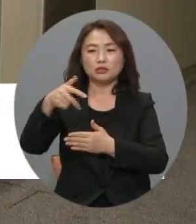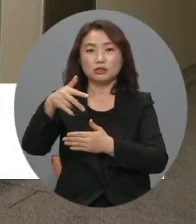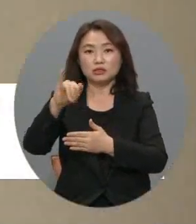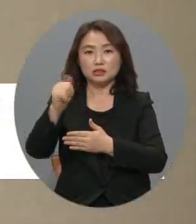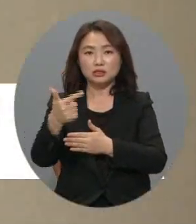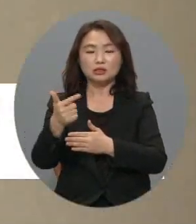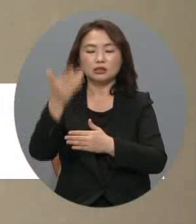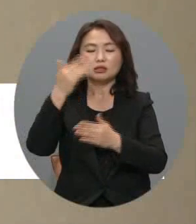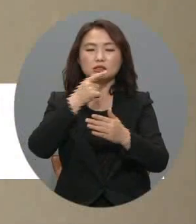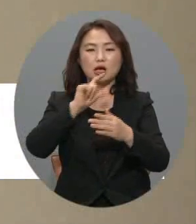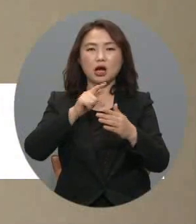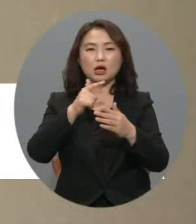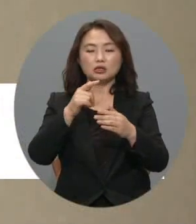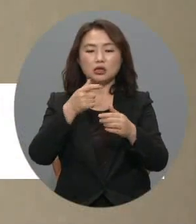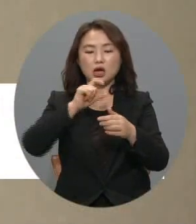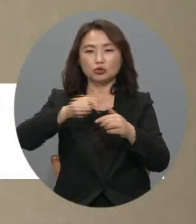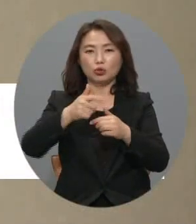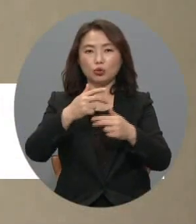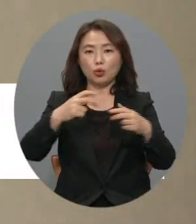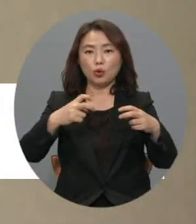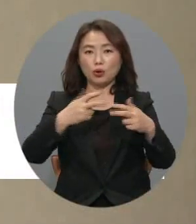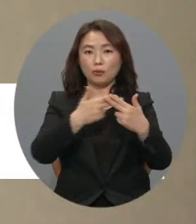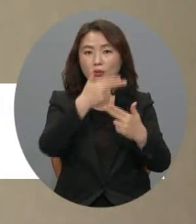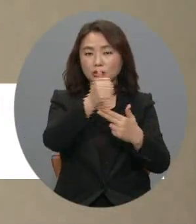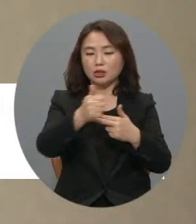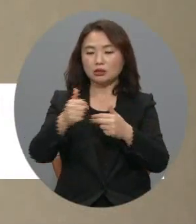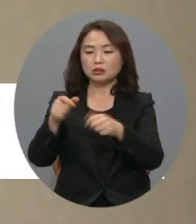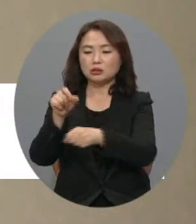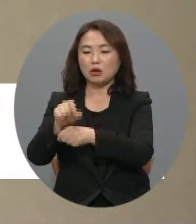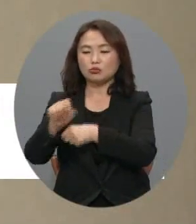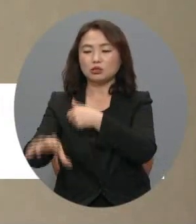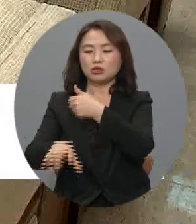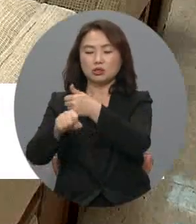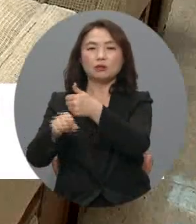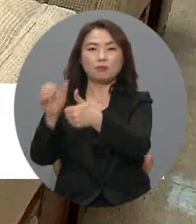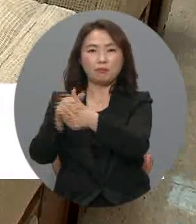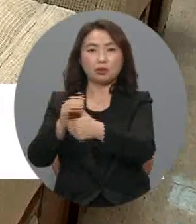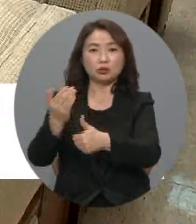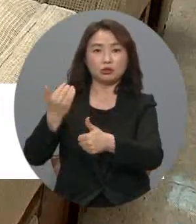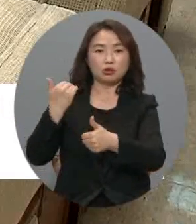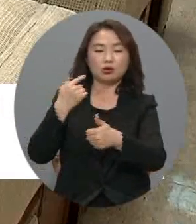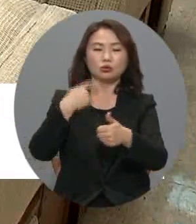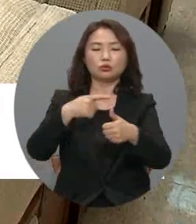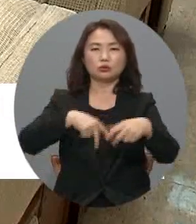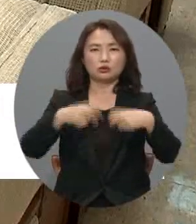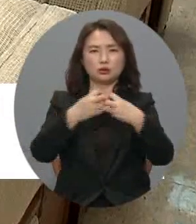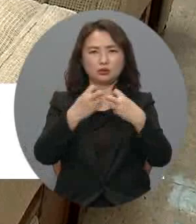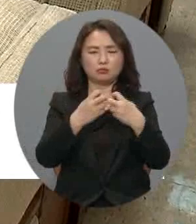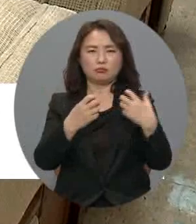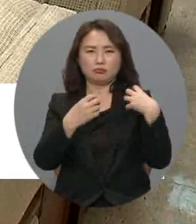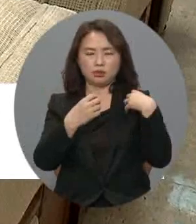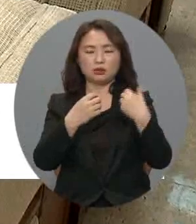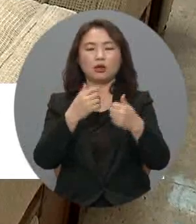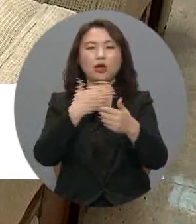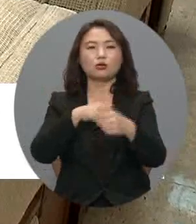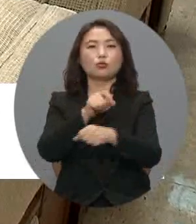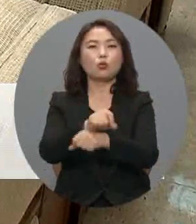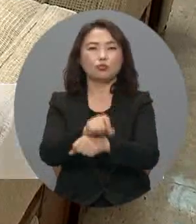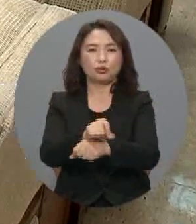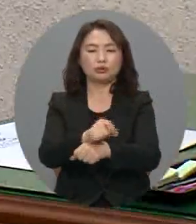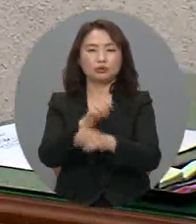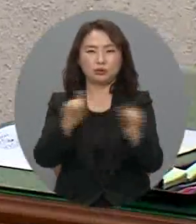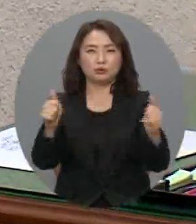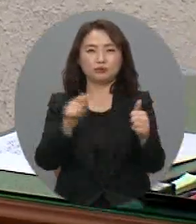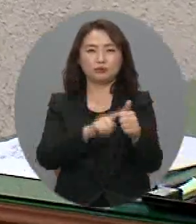대구시장이 상하수도 협회장일 때 협회 사무총장을 맡았고 그전에는 교육정책관을 하던 행정직